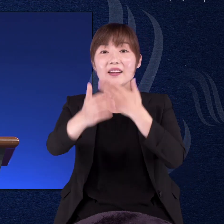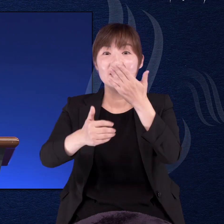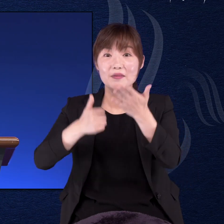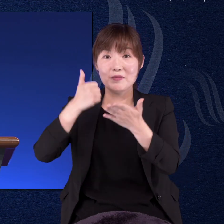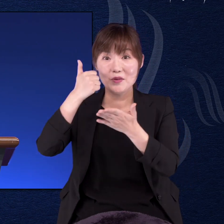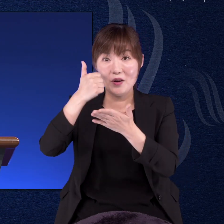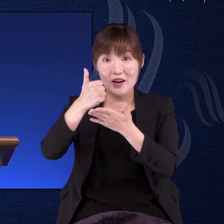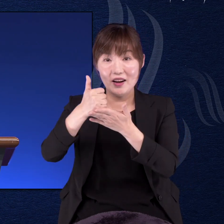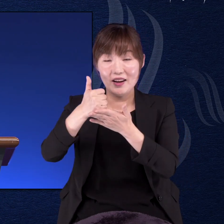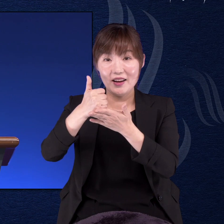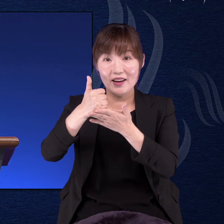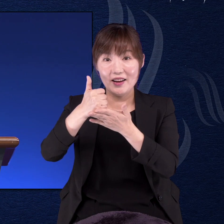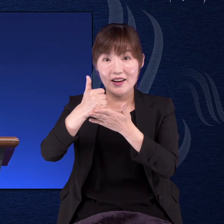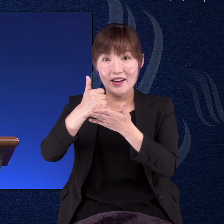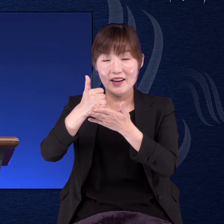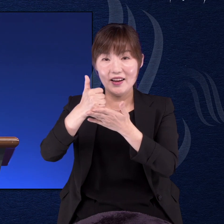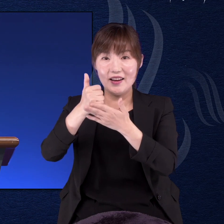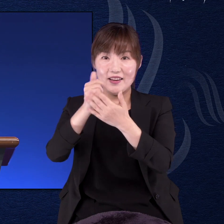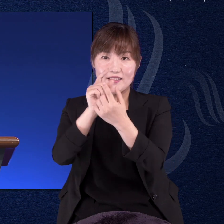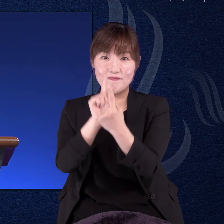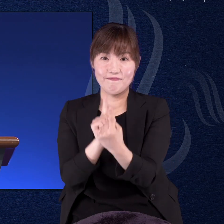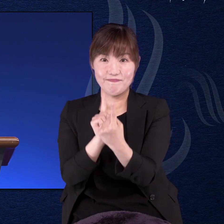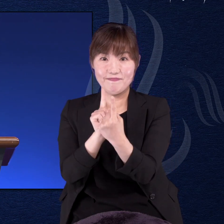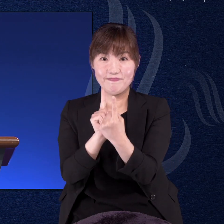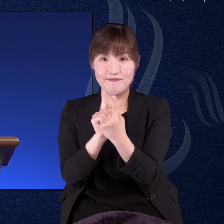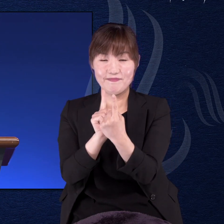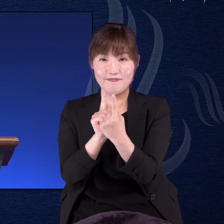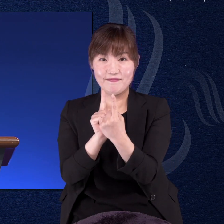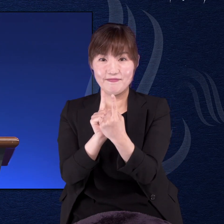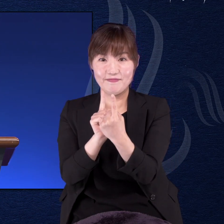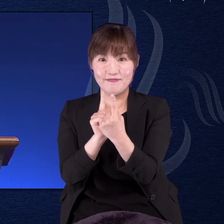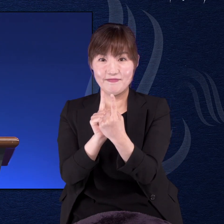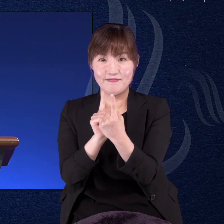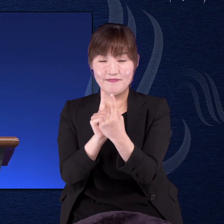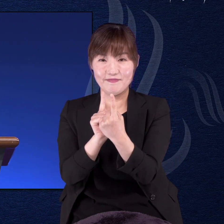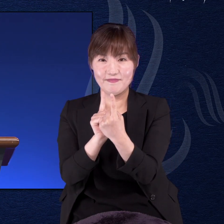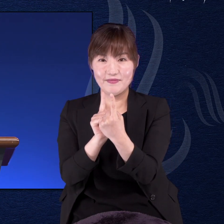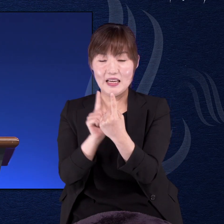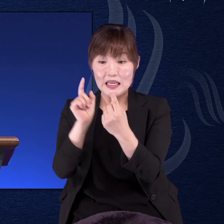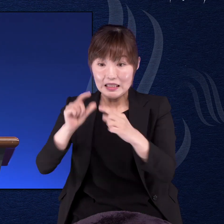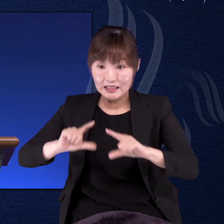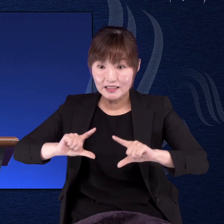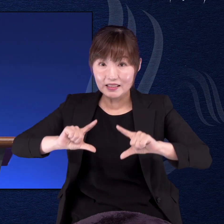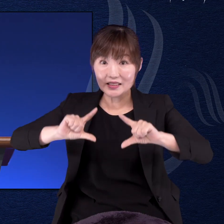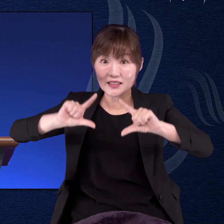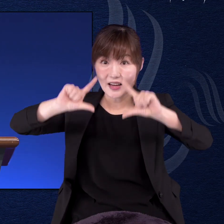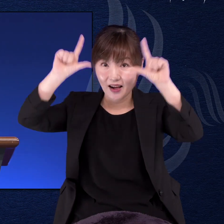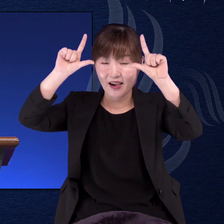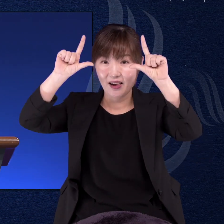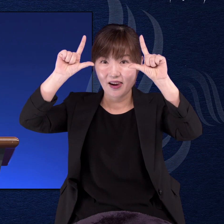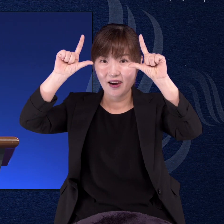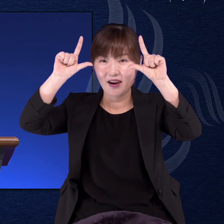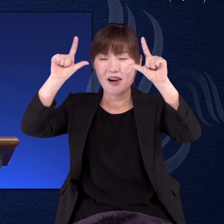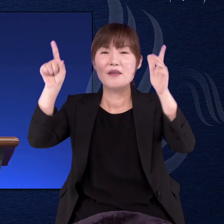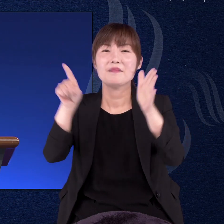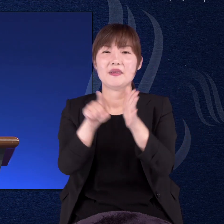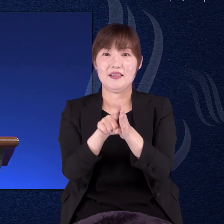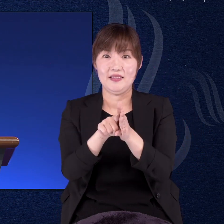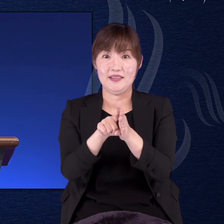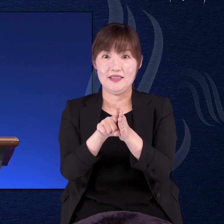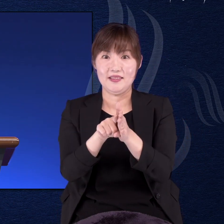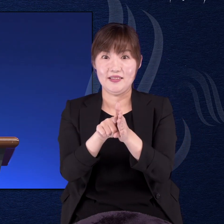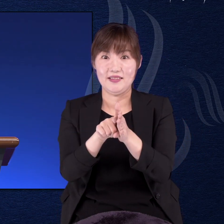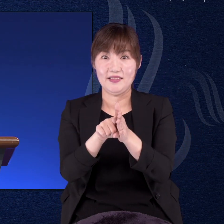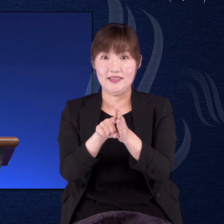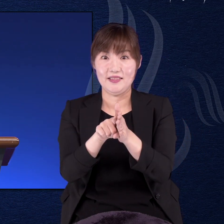하나님 앞에 1대1로 독대할 그 날이 있음을 믿는 믿음, 그게 두 번째 제가 아이들에게